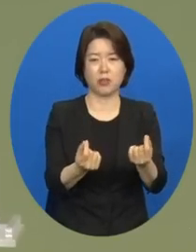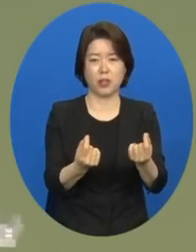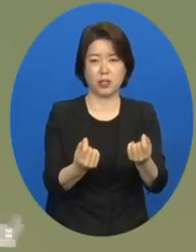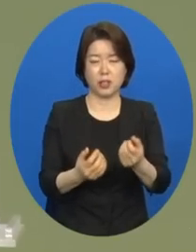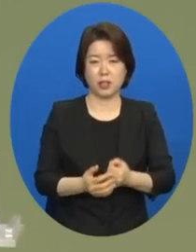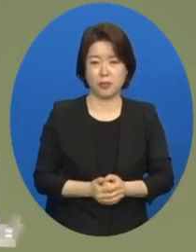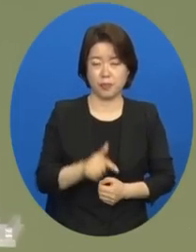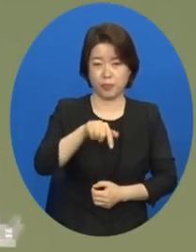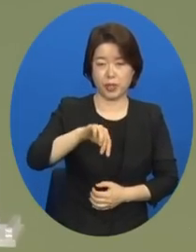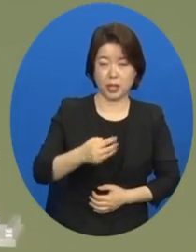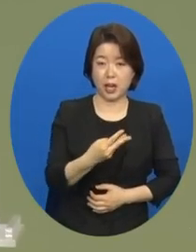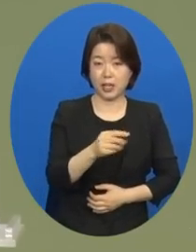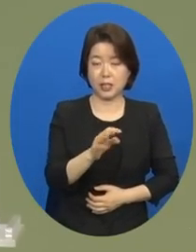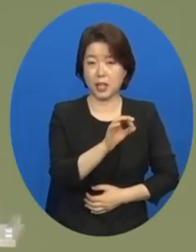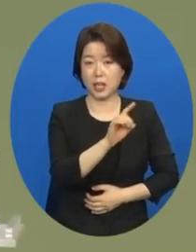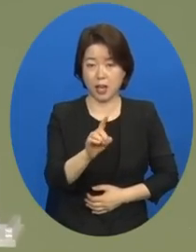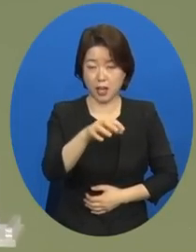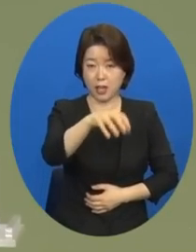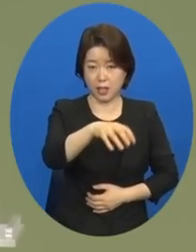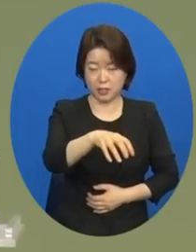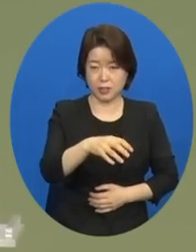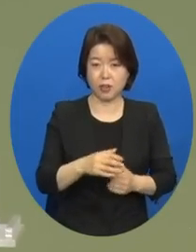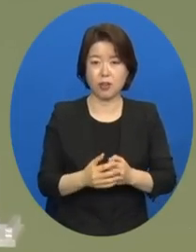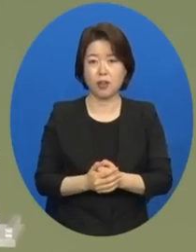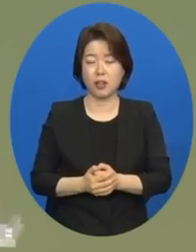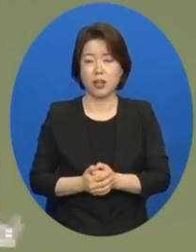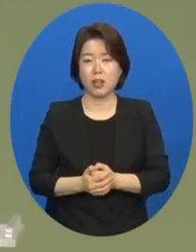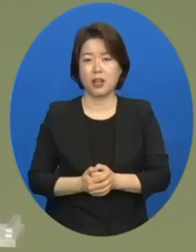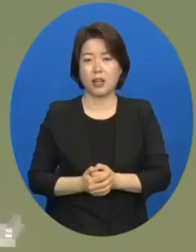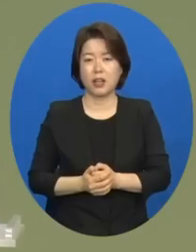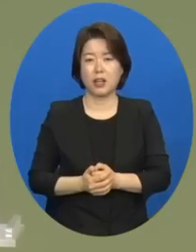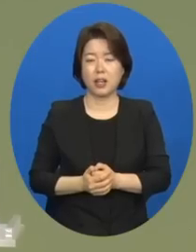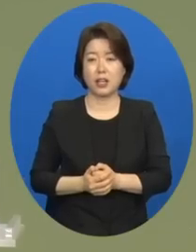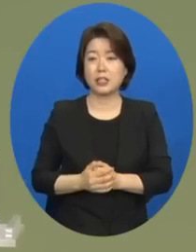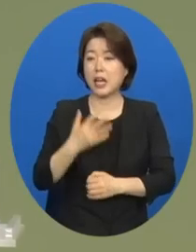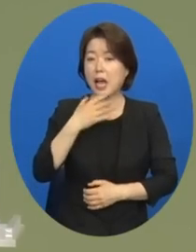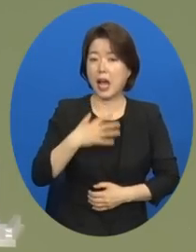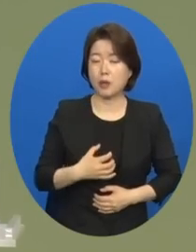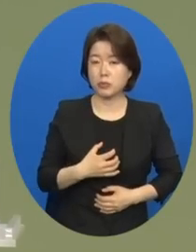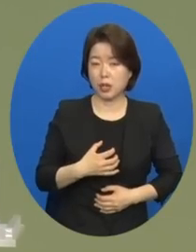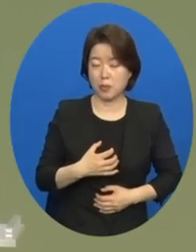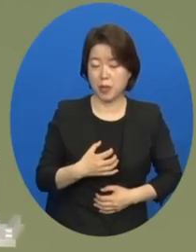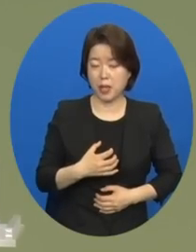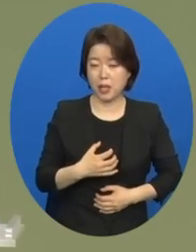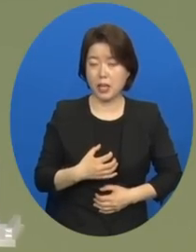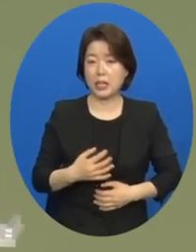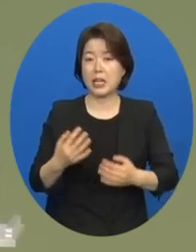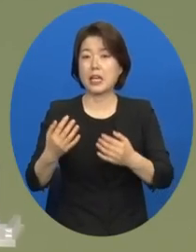갈대오르에서 데라의 딸로 태어나서 아브라함의 이복누인 그녀가